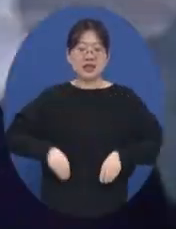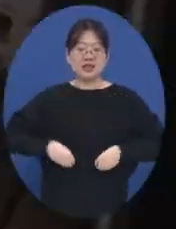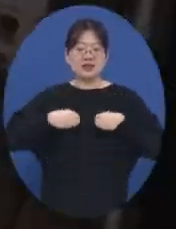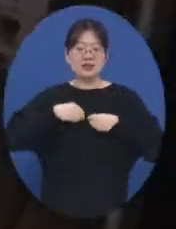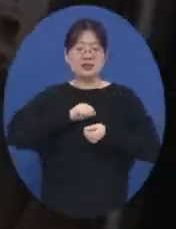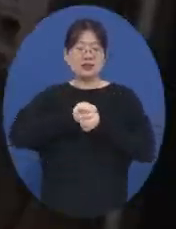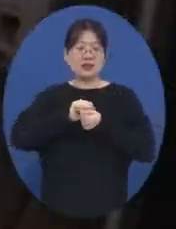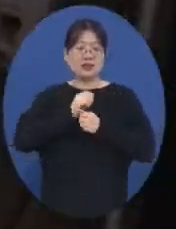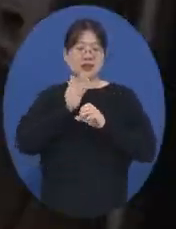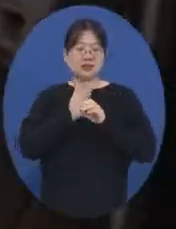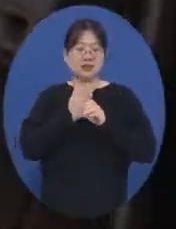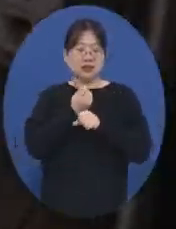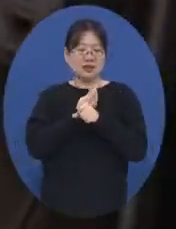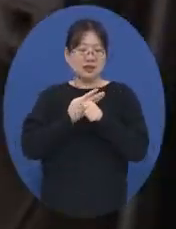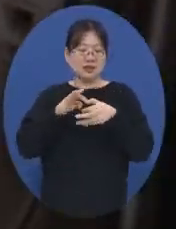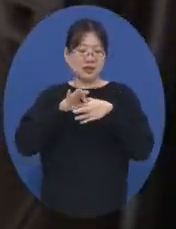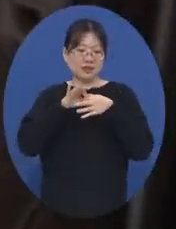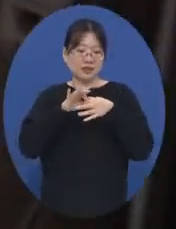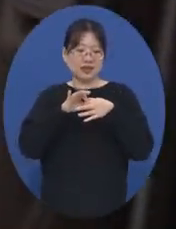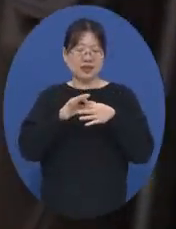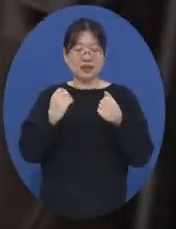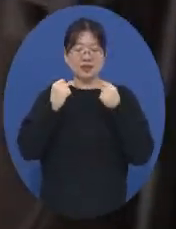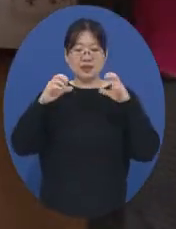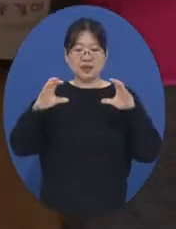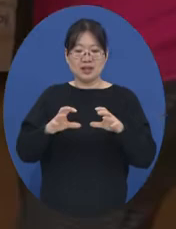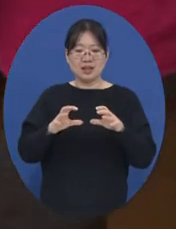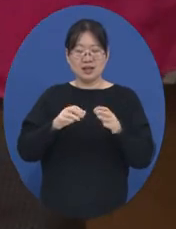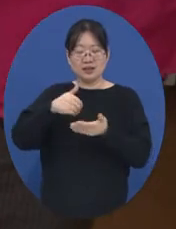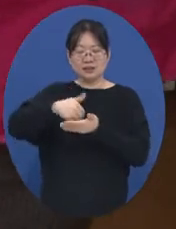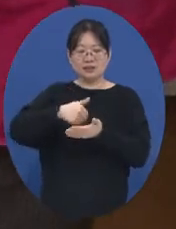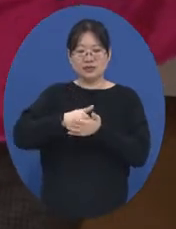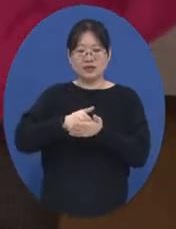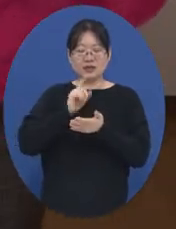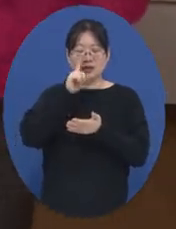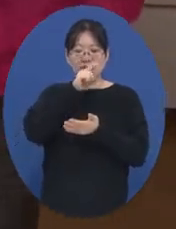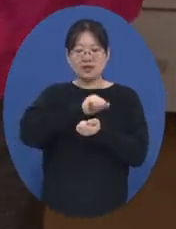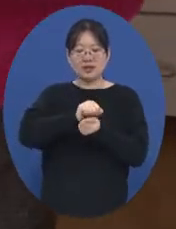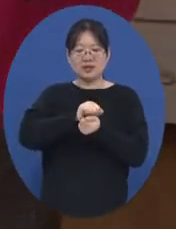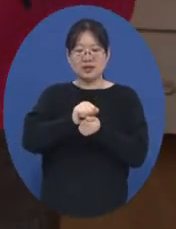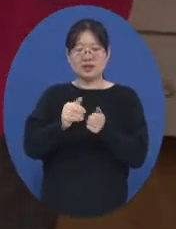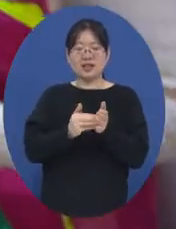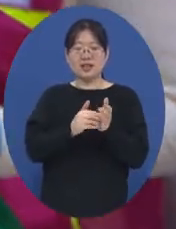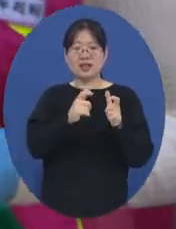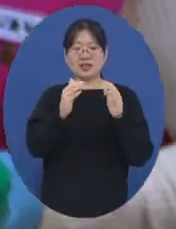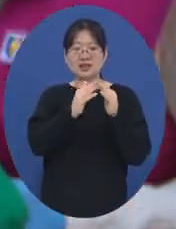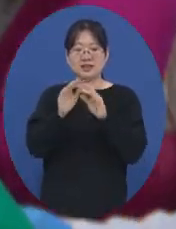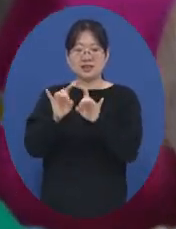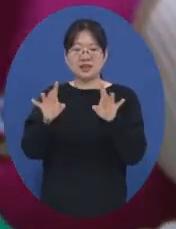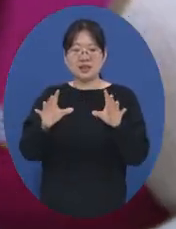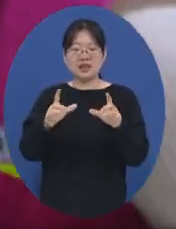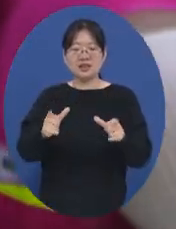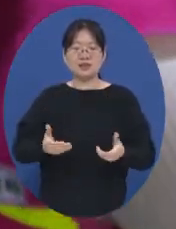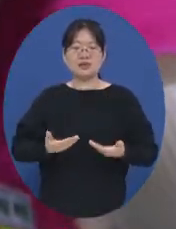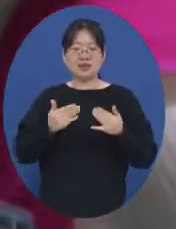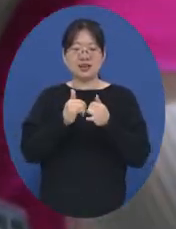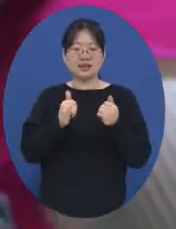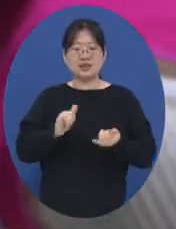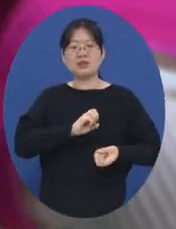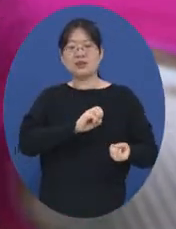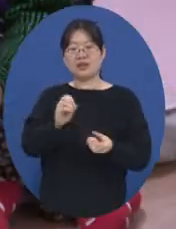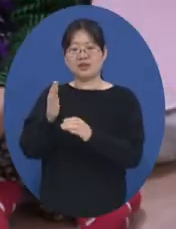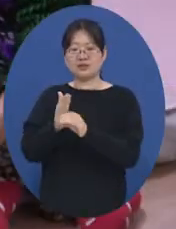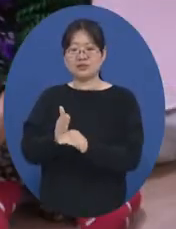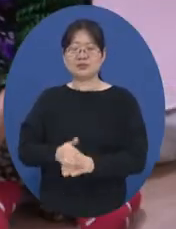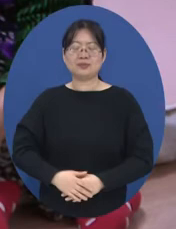겁니다. 몇 시간에 걸쳐 힘을 모아 묵은 때를 벗긴 이불을 집집마다 지역 봉사자들이 찾아다니며 배달에